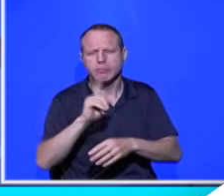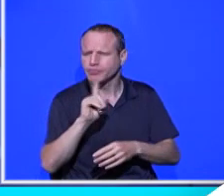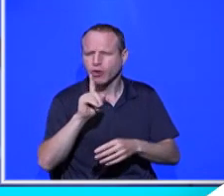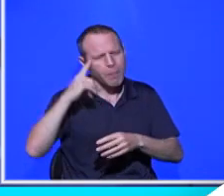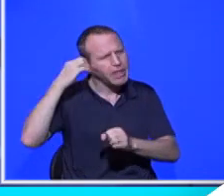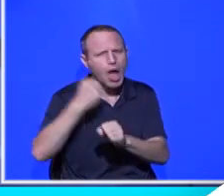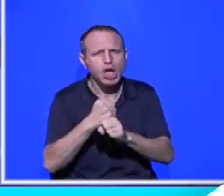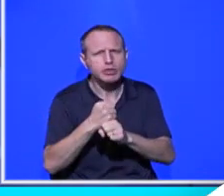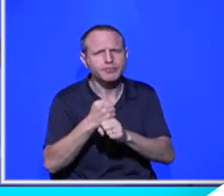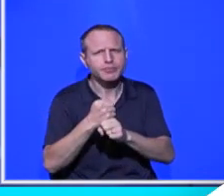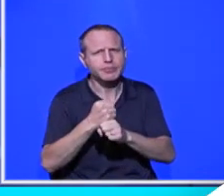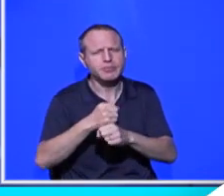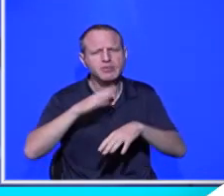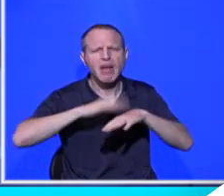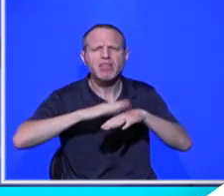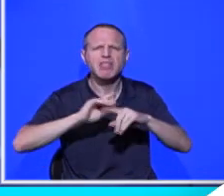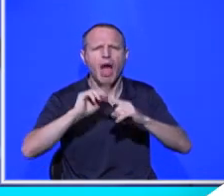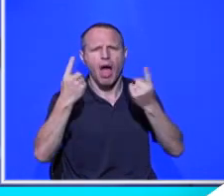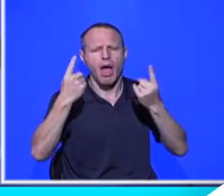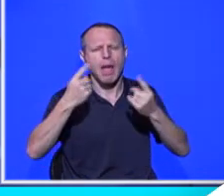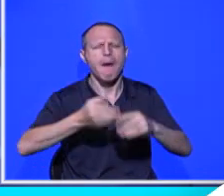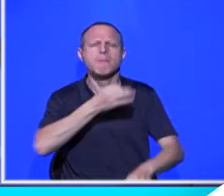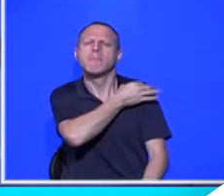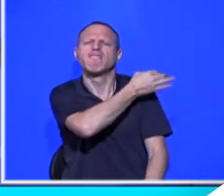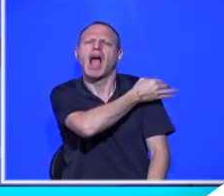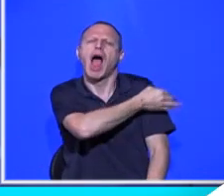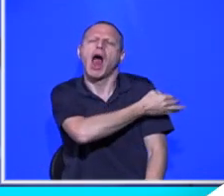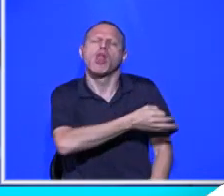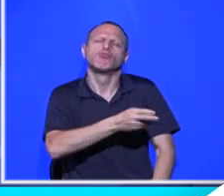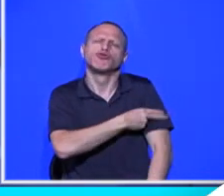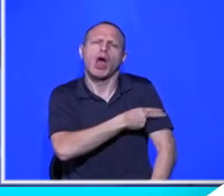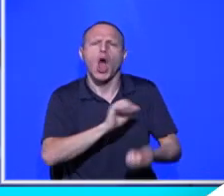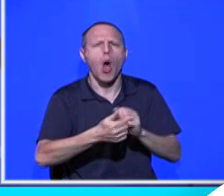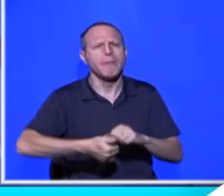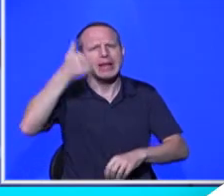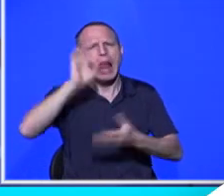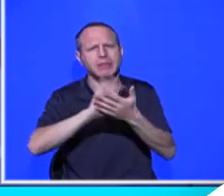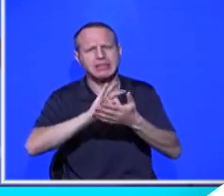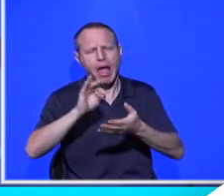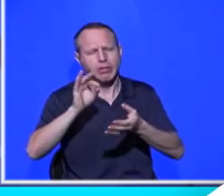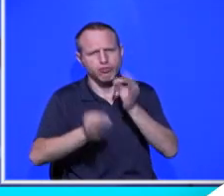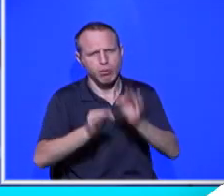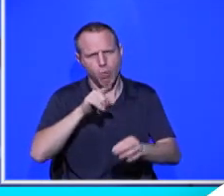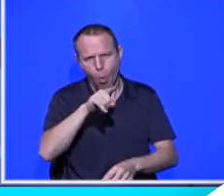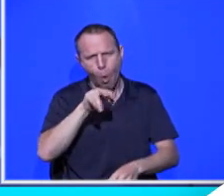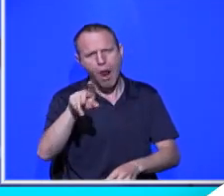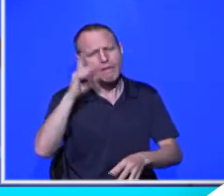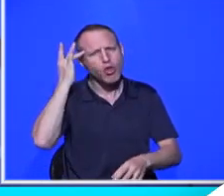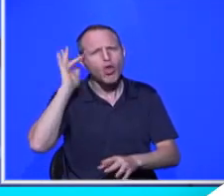למנות תפקיד אחר, מפכ"ל משטרה, או מנכ"ל למשרד המשפטים לדוגמה. הוא הולך ודואג לאיש